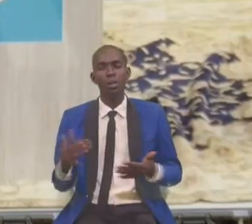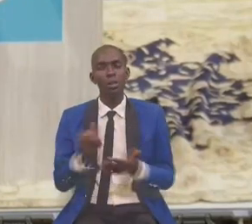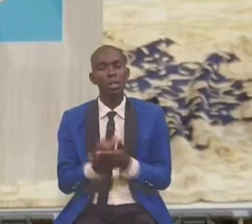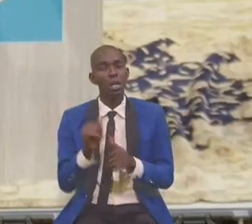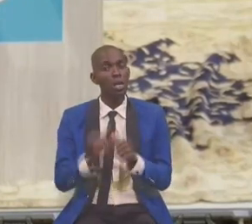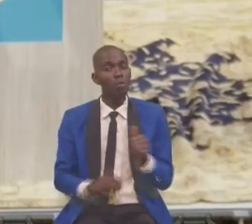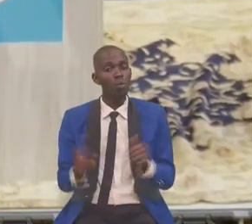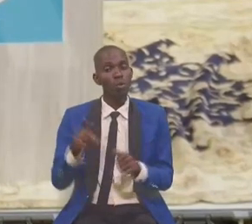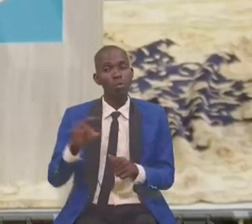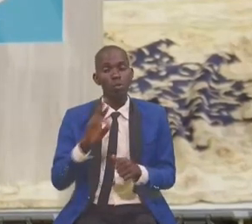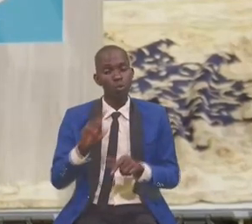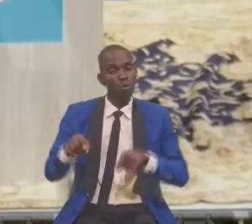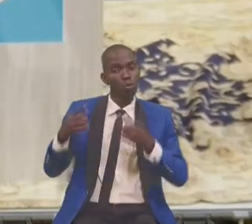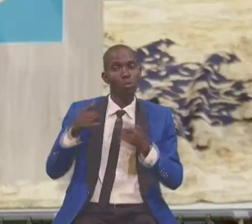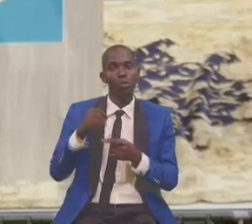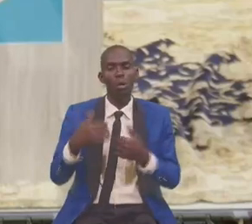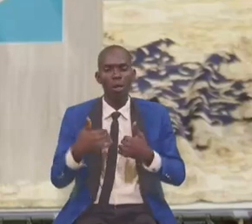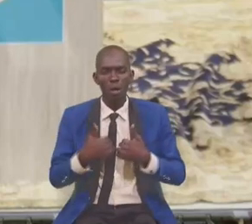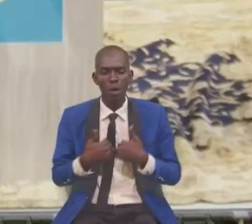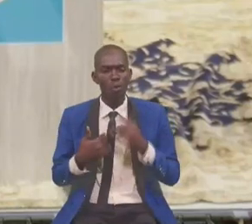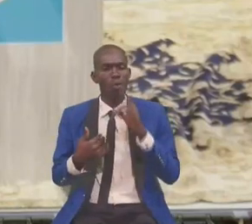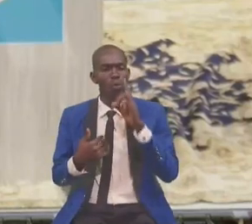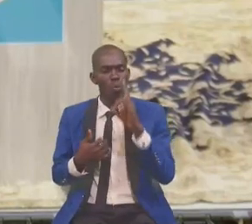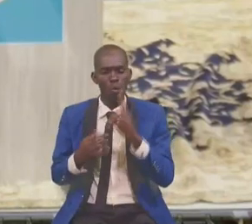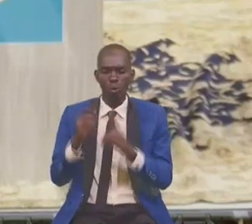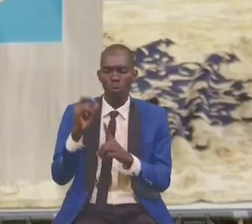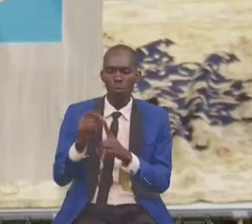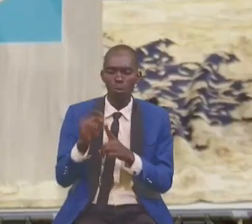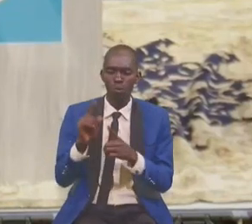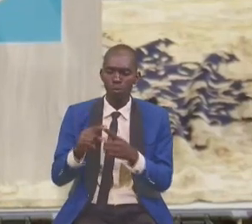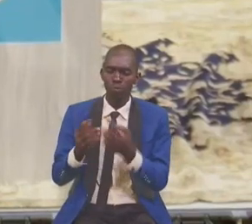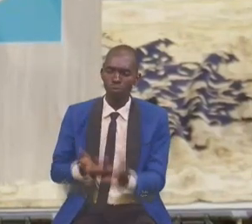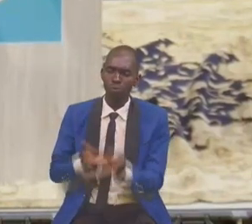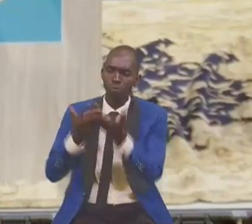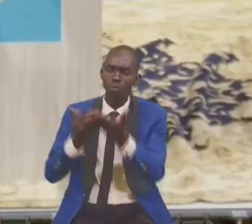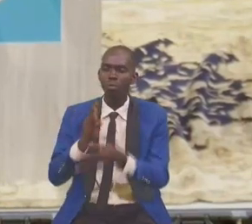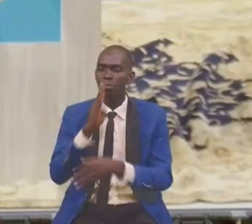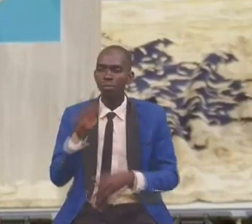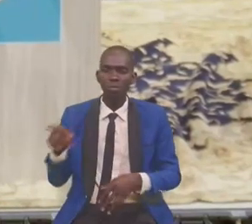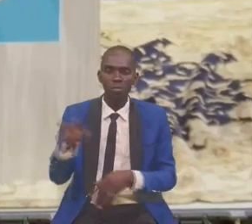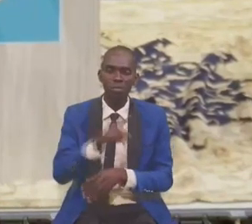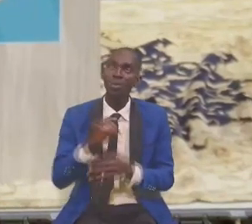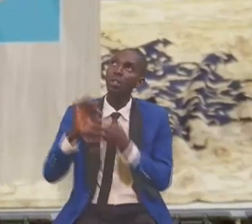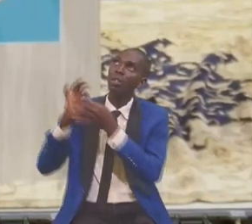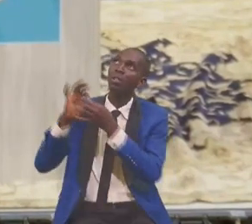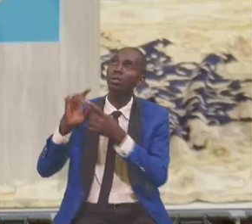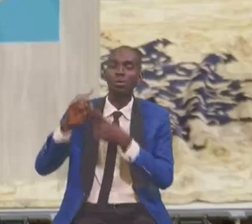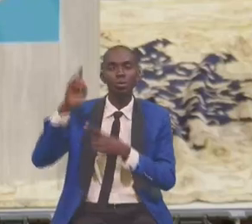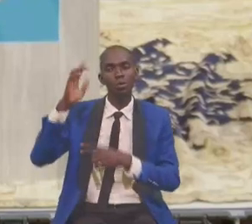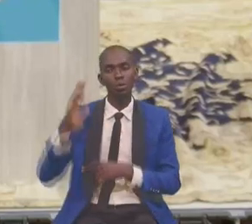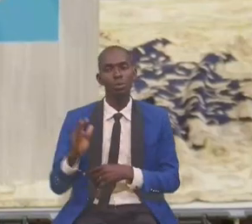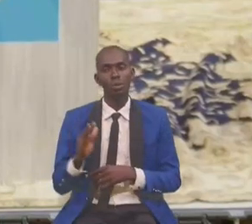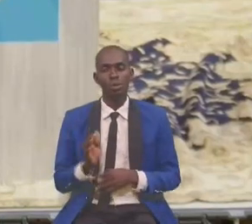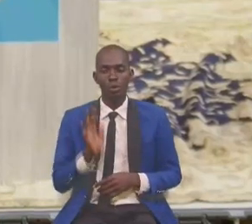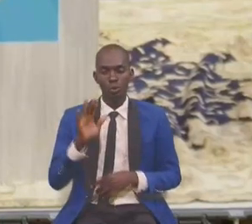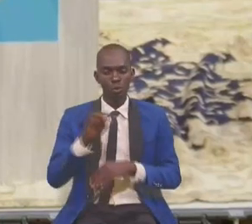allez, vous avez simplement un seul message à présenter. Soyez réconciliés à Dieu. Votre